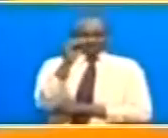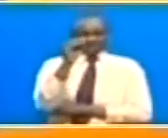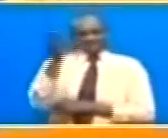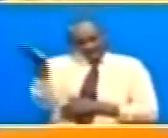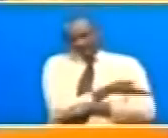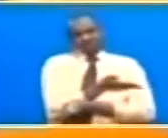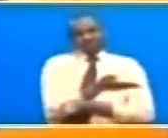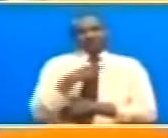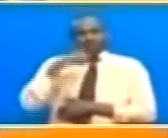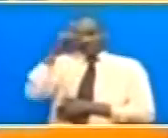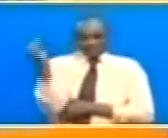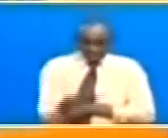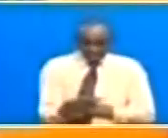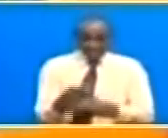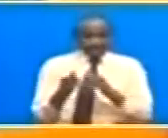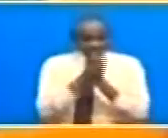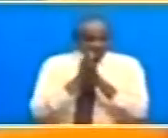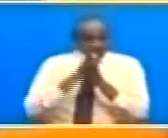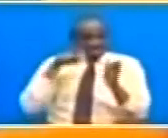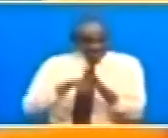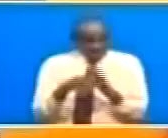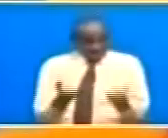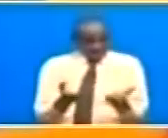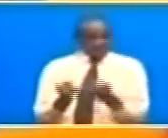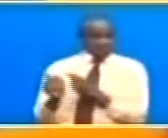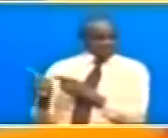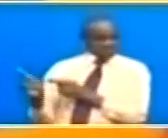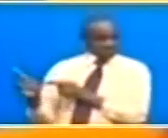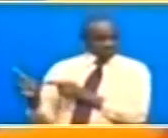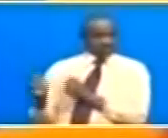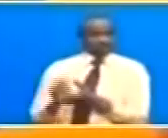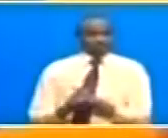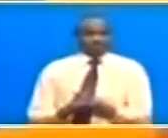ujao. Mwanahabari Elvis Kosgei alitufuatilia taarifa hiyo.